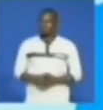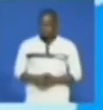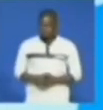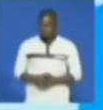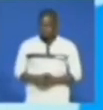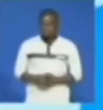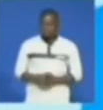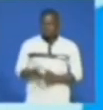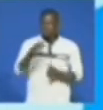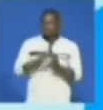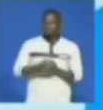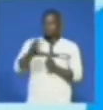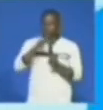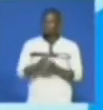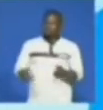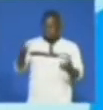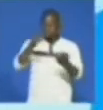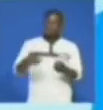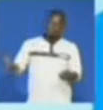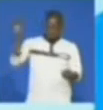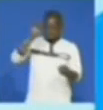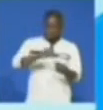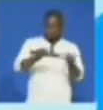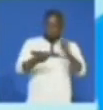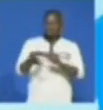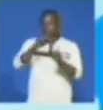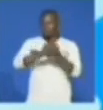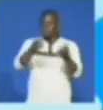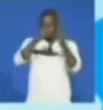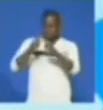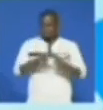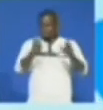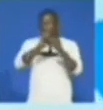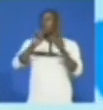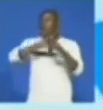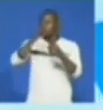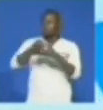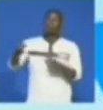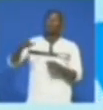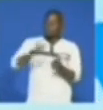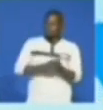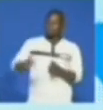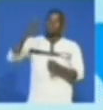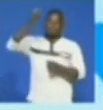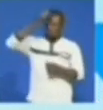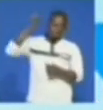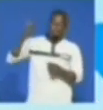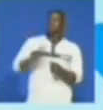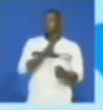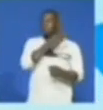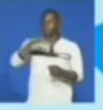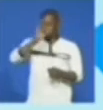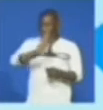Rétablissement des relations diplomatiques entre la République populaire de Chine et le Burkina Faso. Le chargé d'affaires de l'ambassade